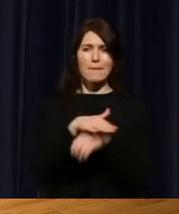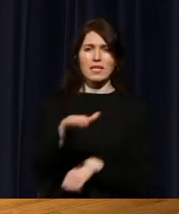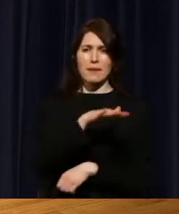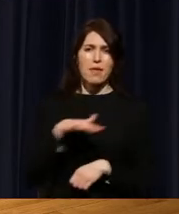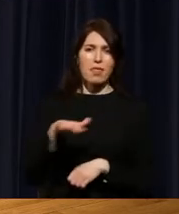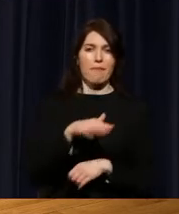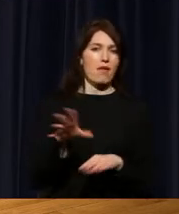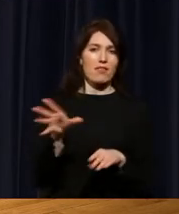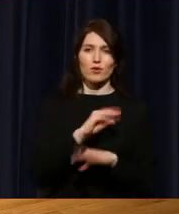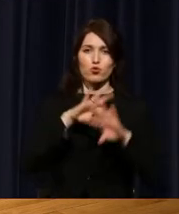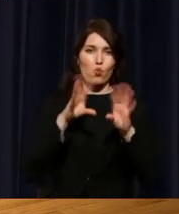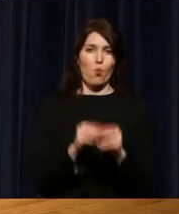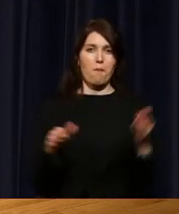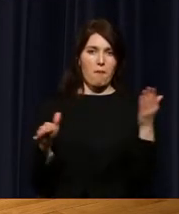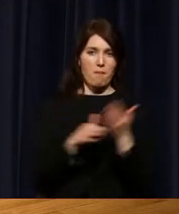viss kopā.